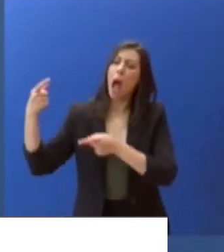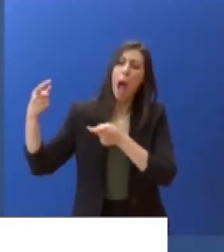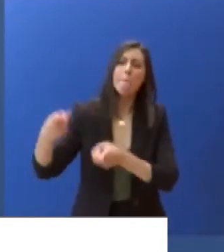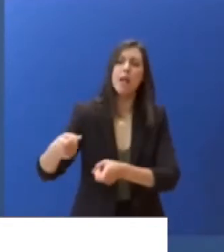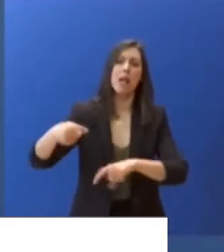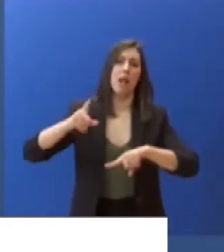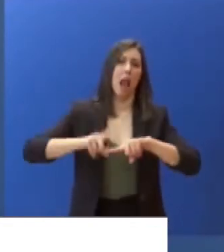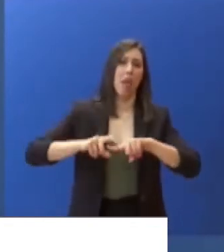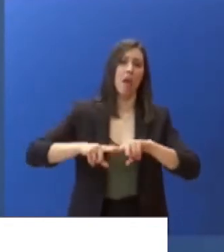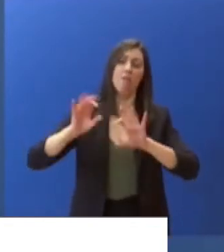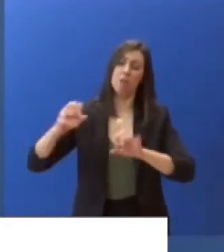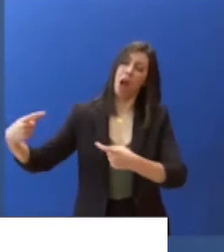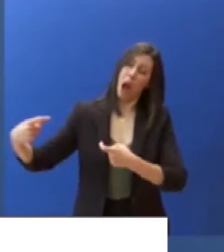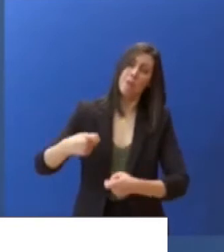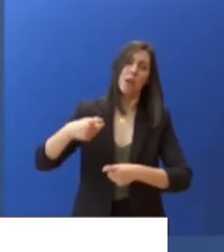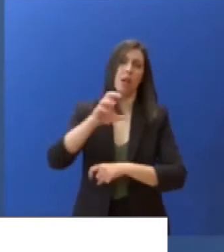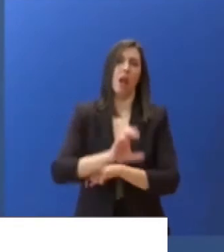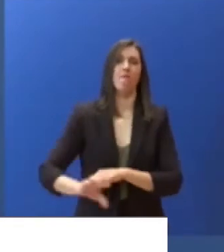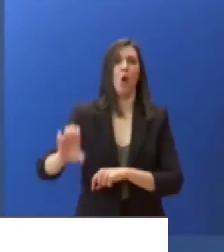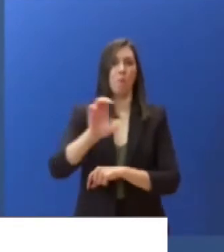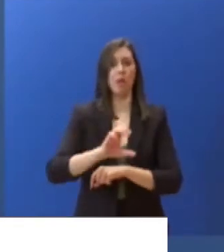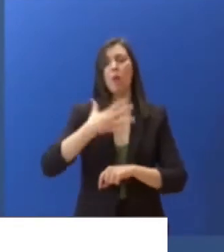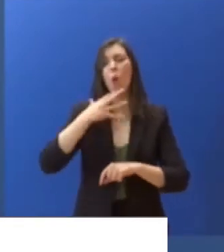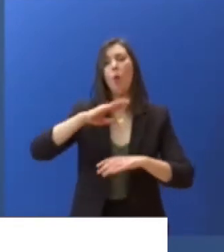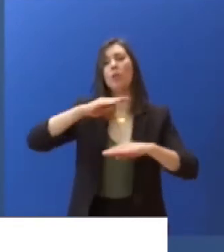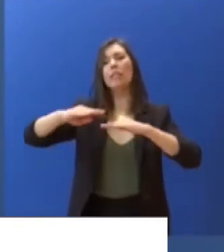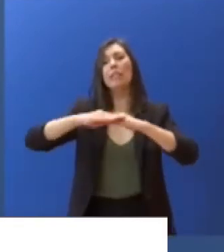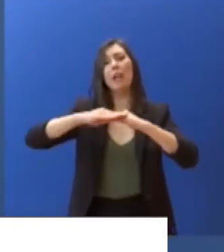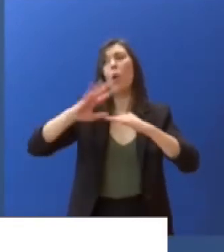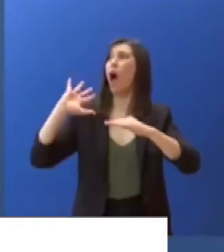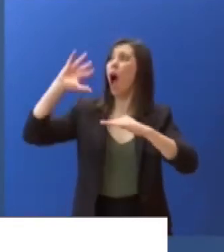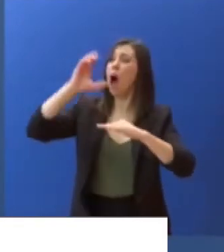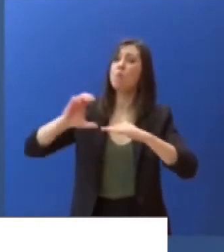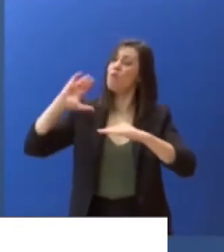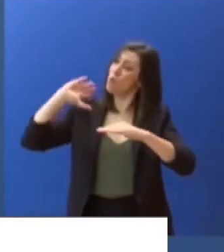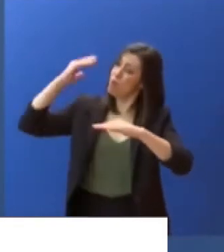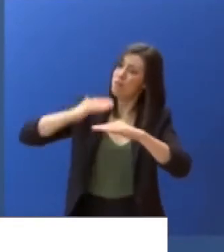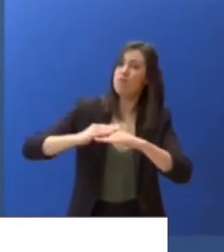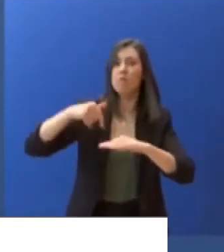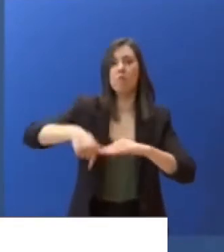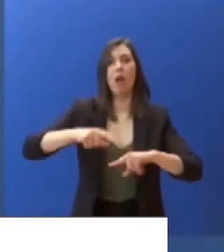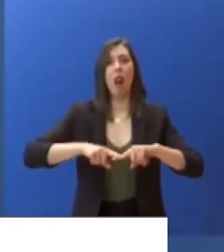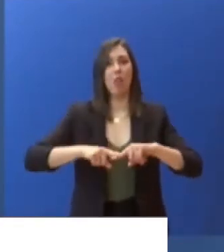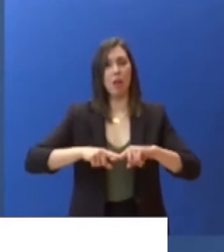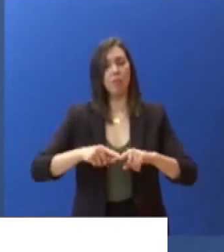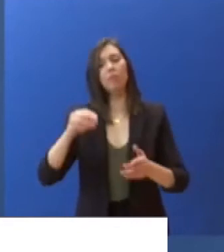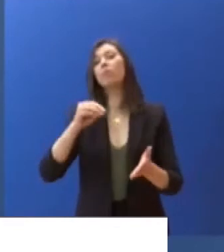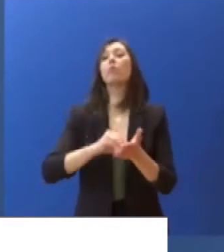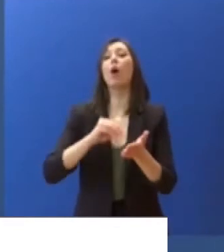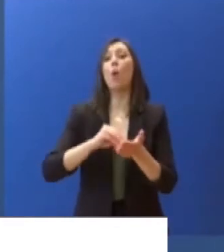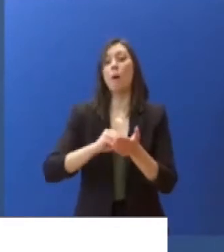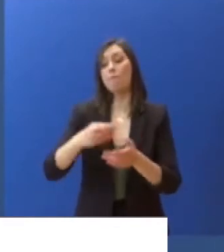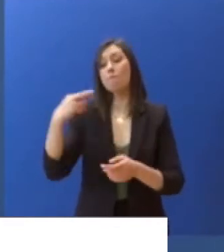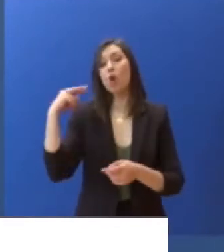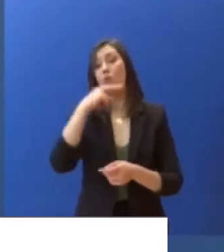σύνορα της Ευρώπης. Την εκτίμηση αυτή του Πρωθυπουργού επιβεβαιώνουν ολένα και πιο κραυγαλαία στοιχεία, ανάμεσα στα οποία